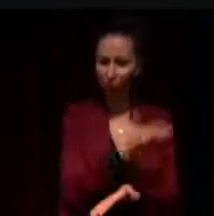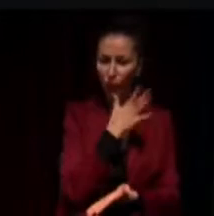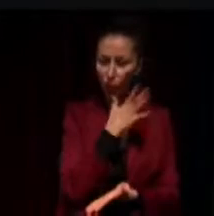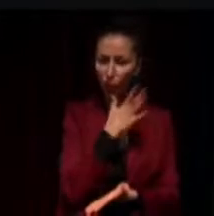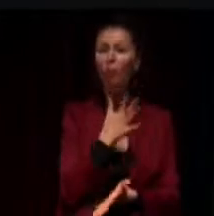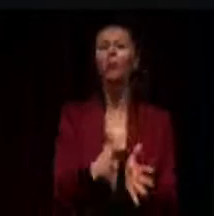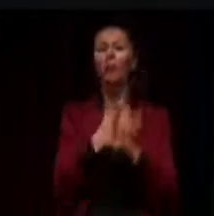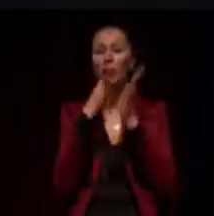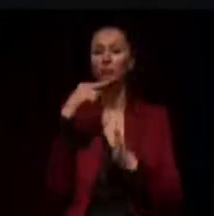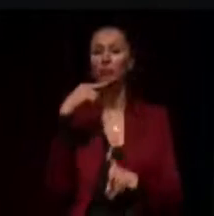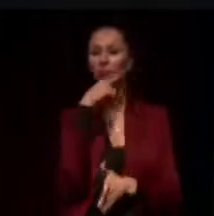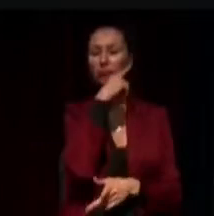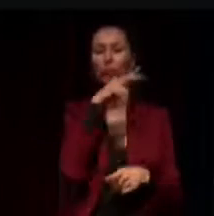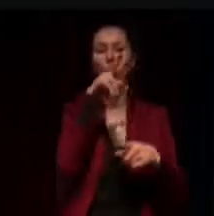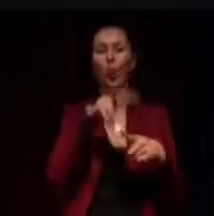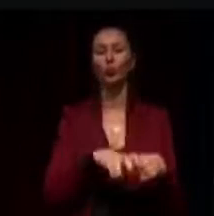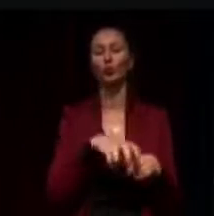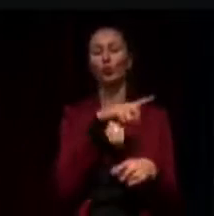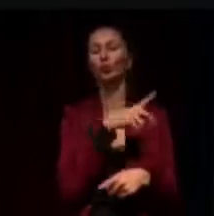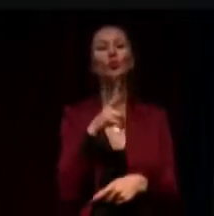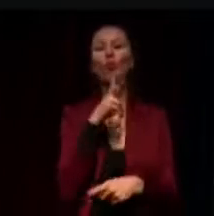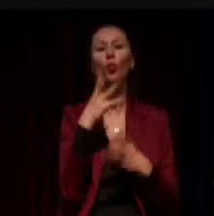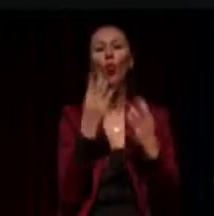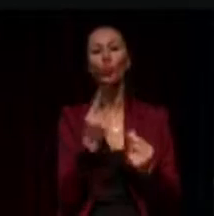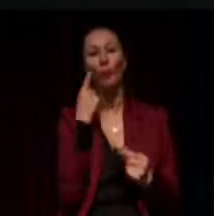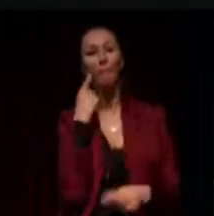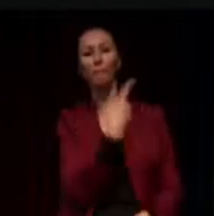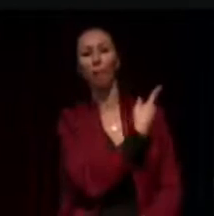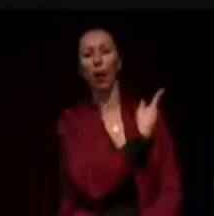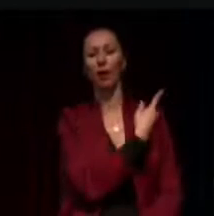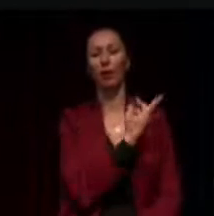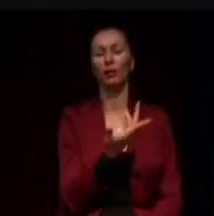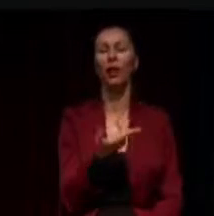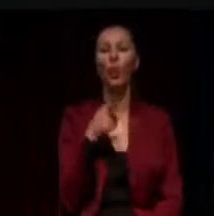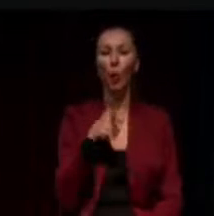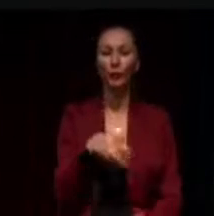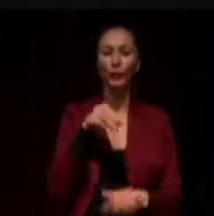binalarda oturulmuş. Bakın sonu ne oldu? Onun için